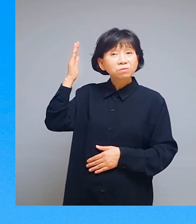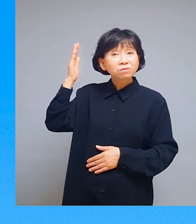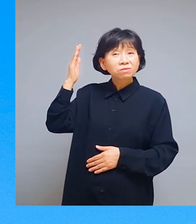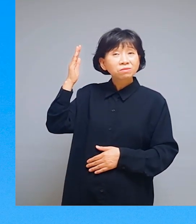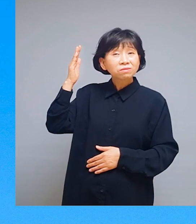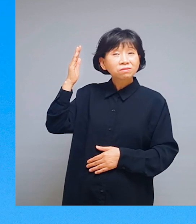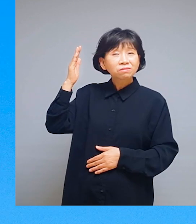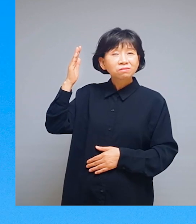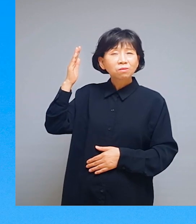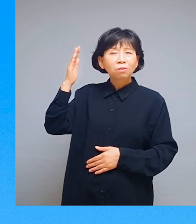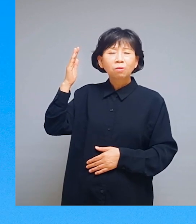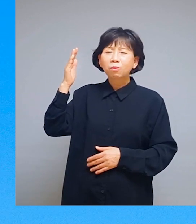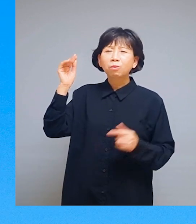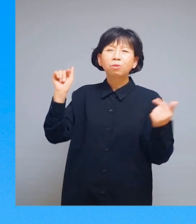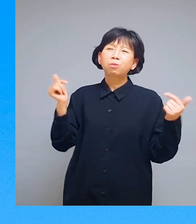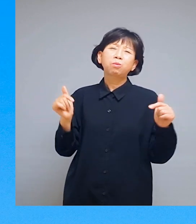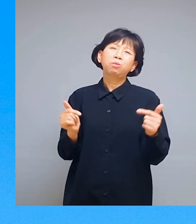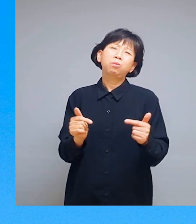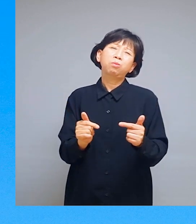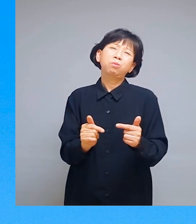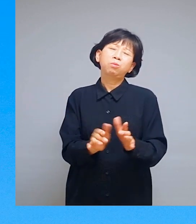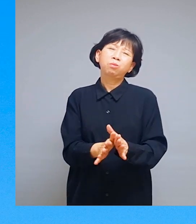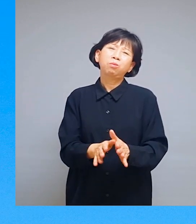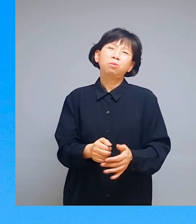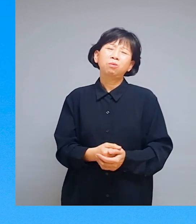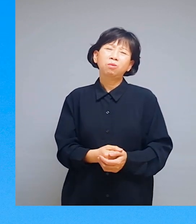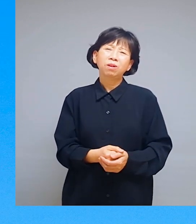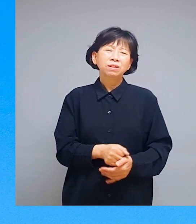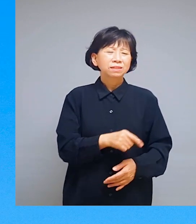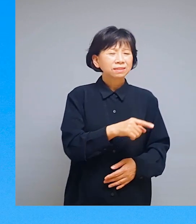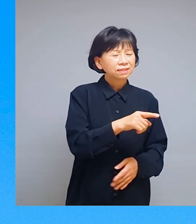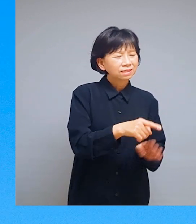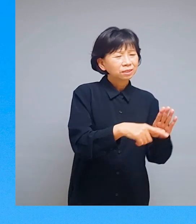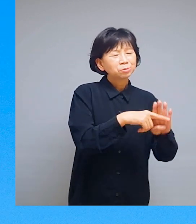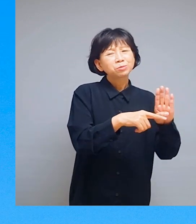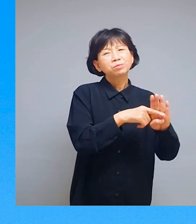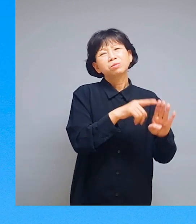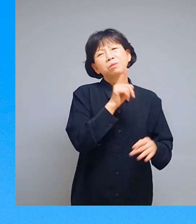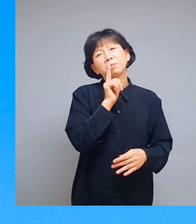아세요? 다 마음에 안 드는 것만 찾는 거예요.